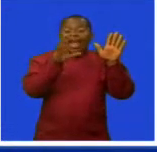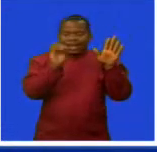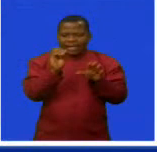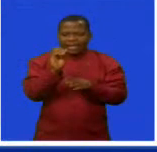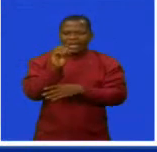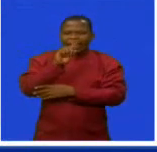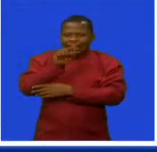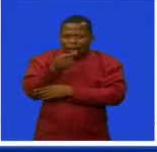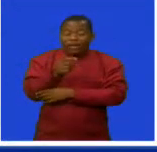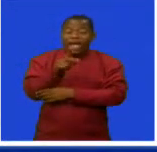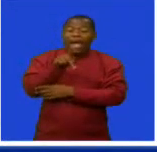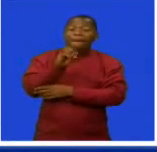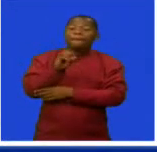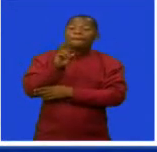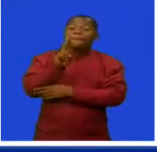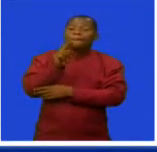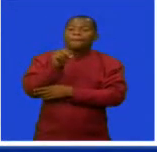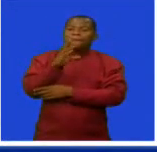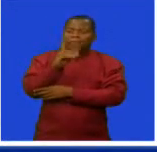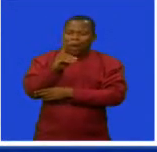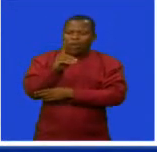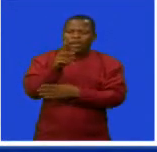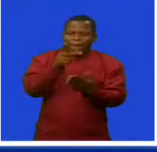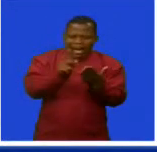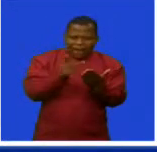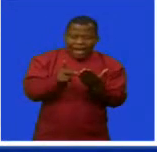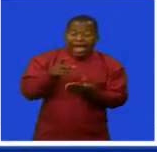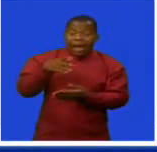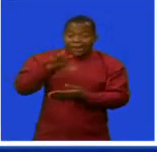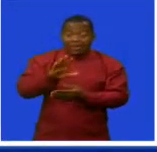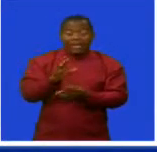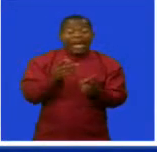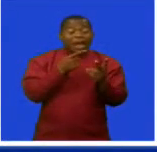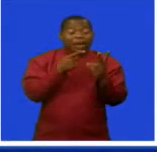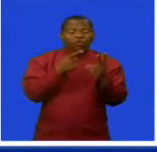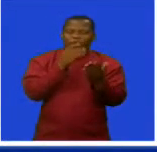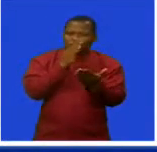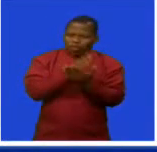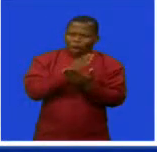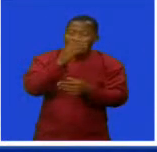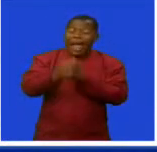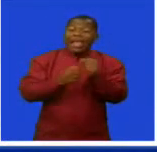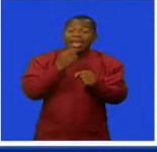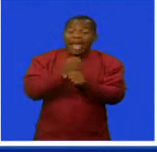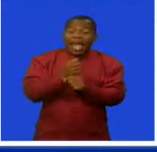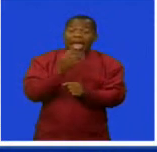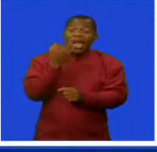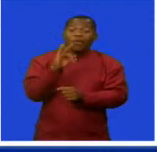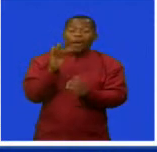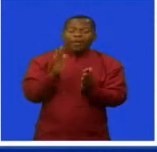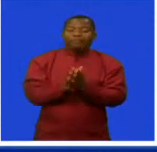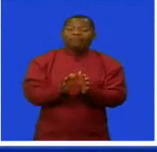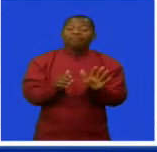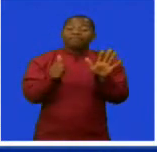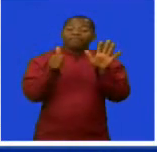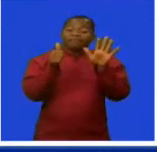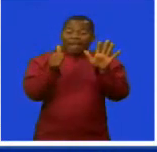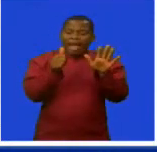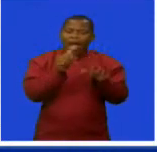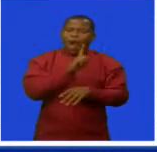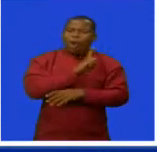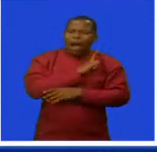Valk bamiswa ngeminyaka wanga 2016. Lwa kwabangumengameli-ke wemidlalo webhola emhlabeni Sepp